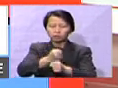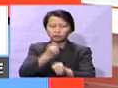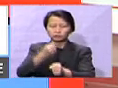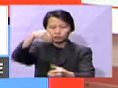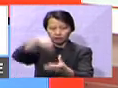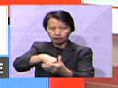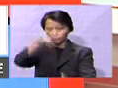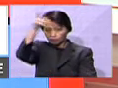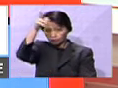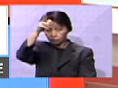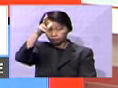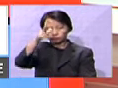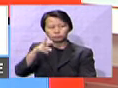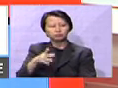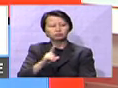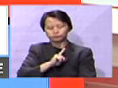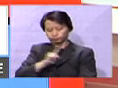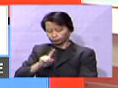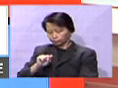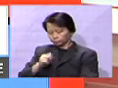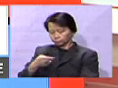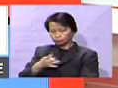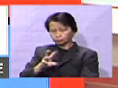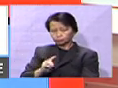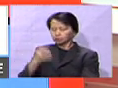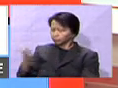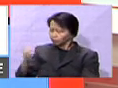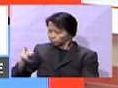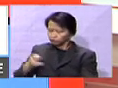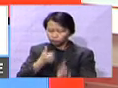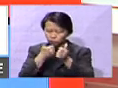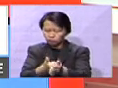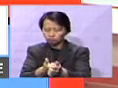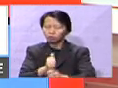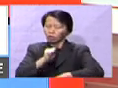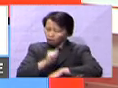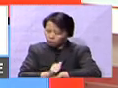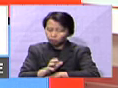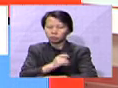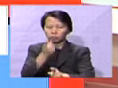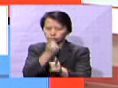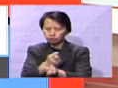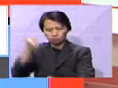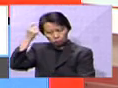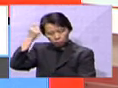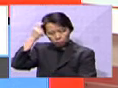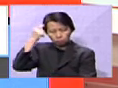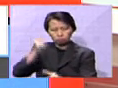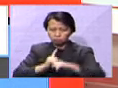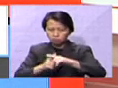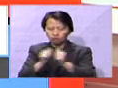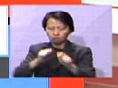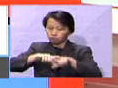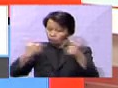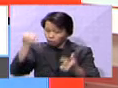untuk kerajaan. Datuk Seri Ahmad Zahid berkata mereka perlu berpegang kepada adab selain memperbetulkan persepsi atau